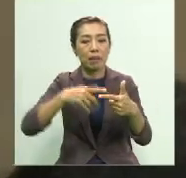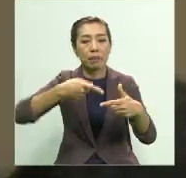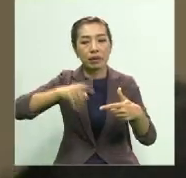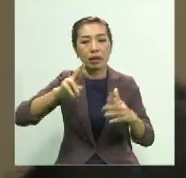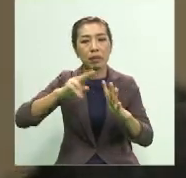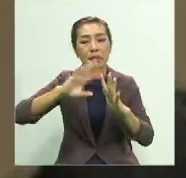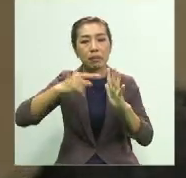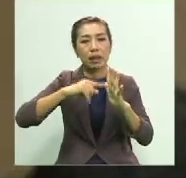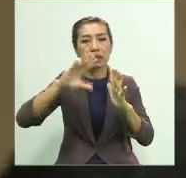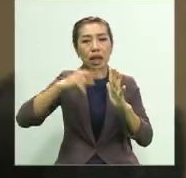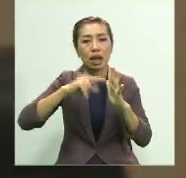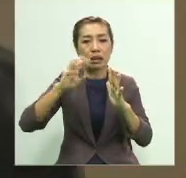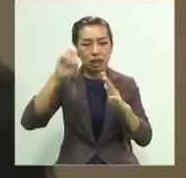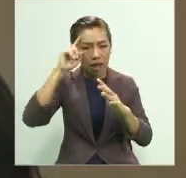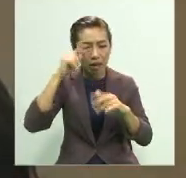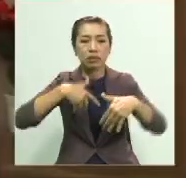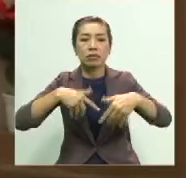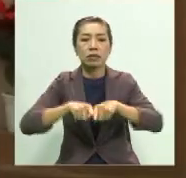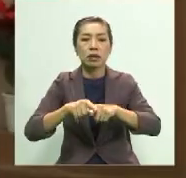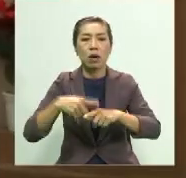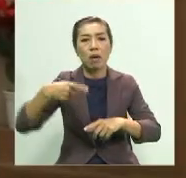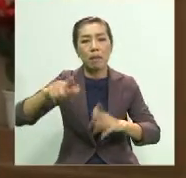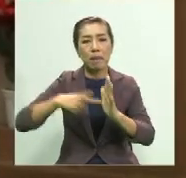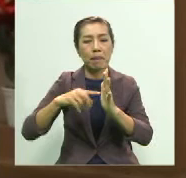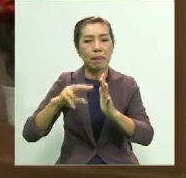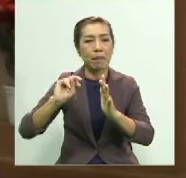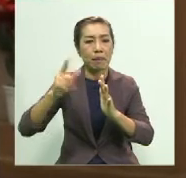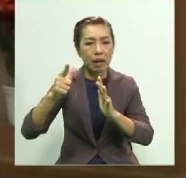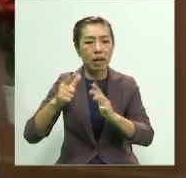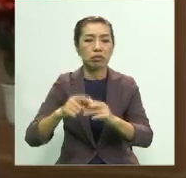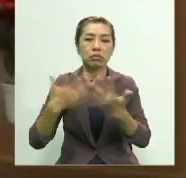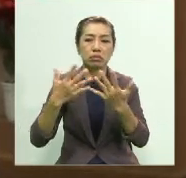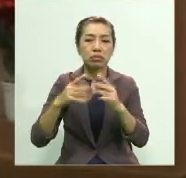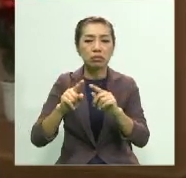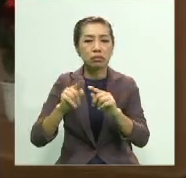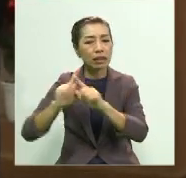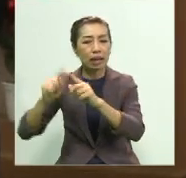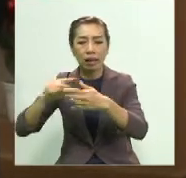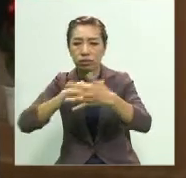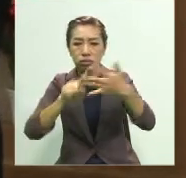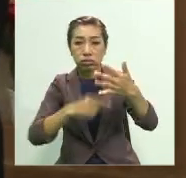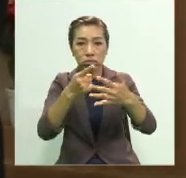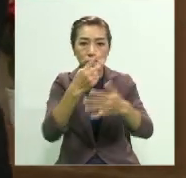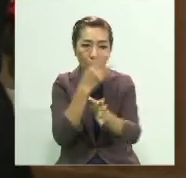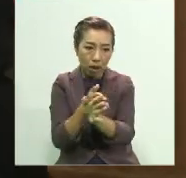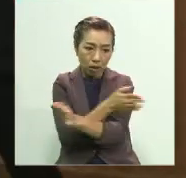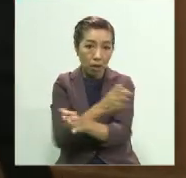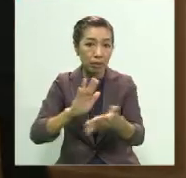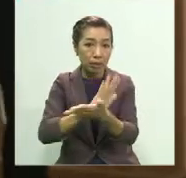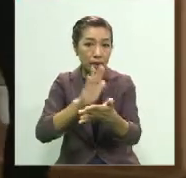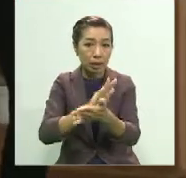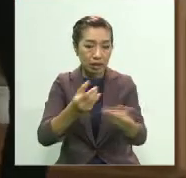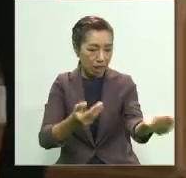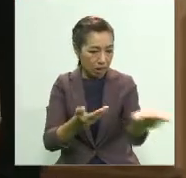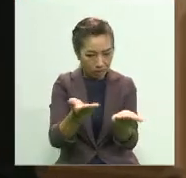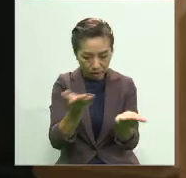พรรคพลังชาติไทยพรรคประชาธรรมไทยแล้วก็พรรคคลองไทยค่ะหลังจากมีการตรวจสอบเอกสารการขอจัดตั้งพรร